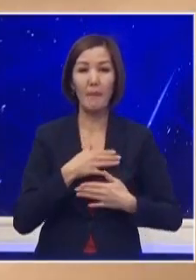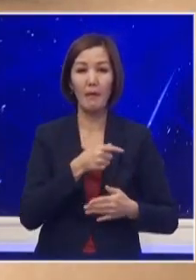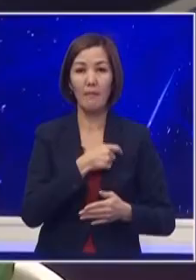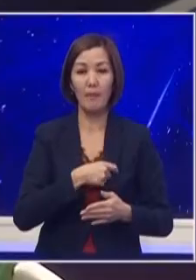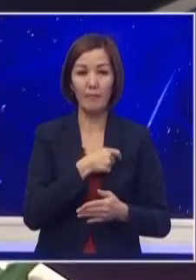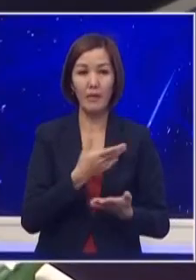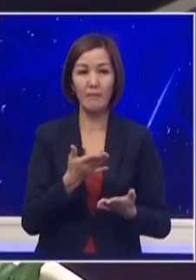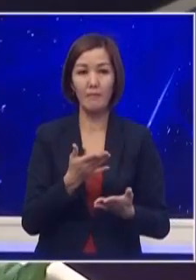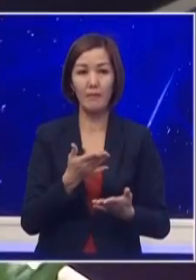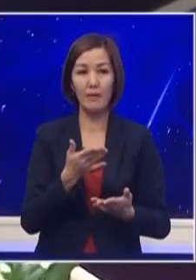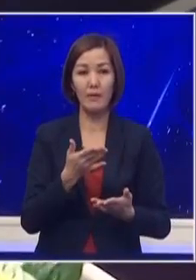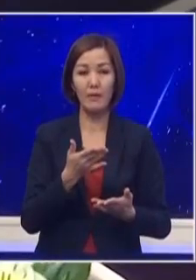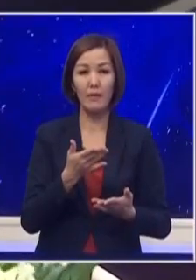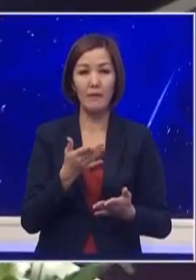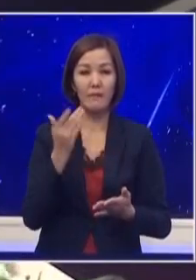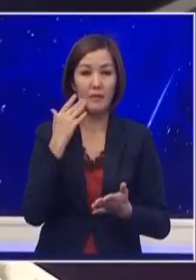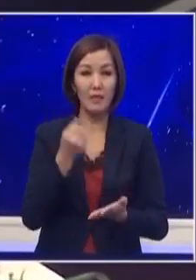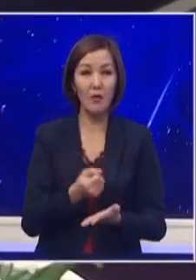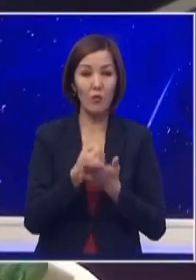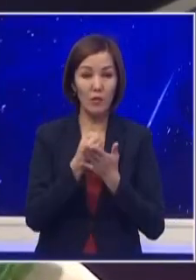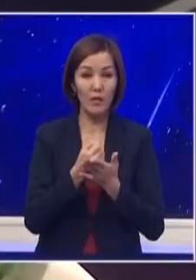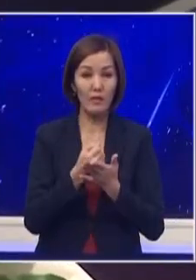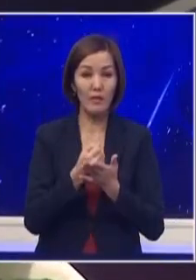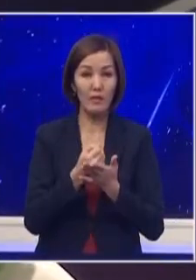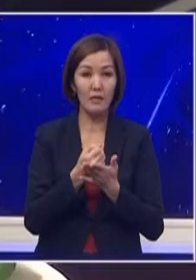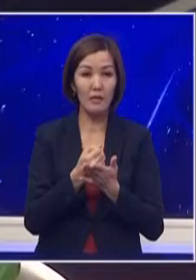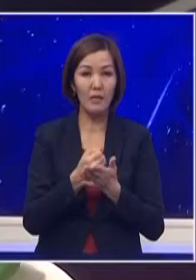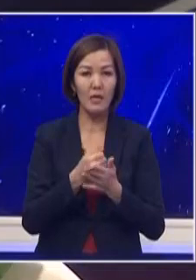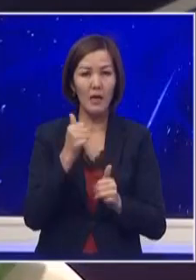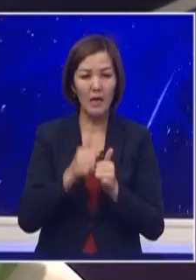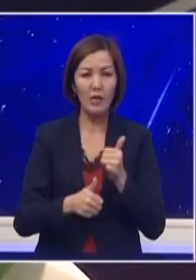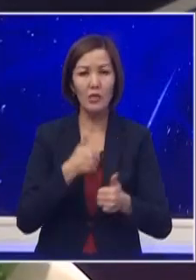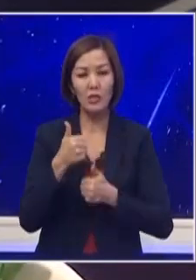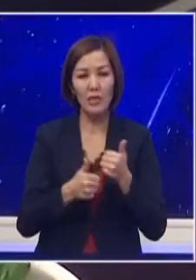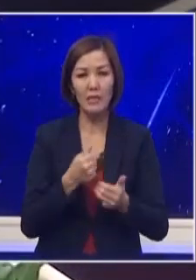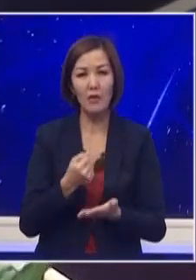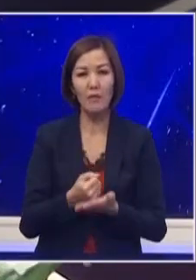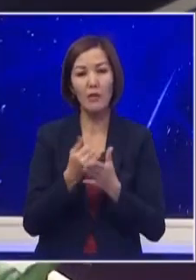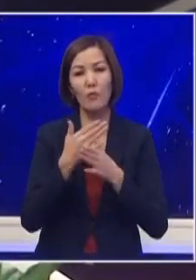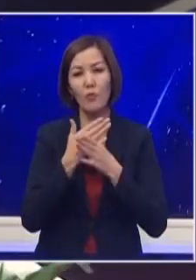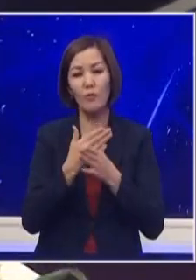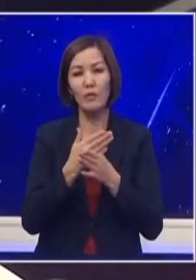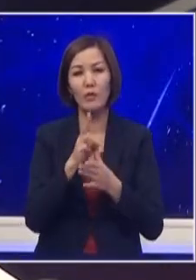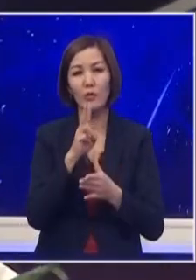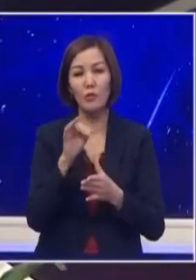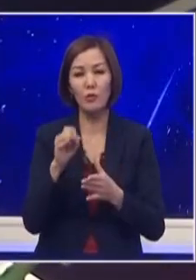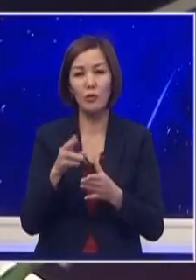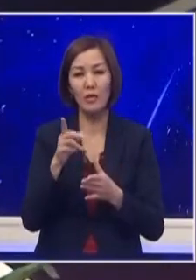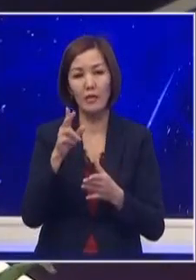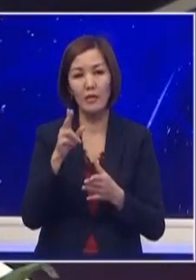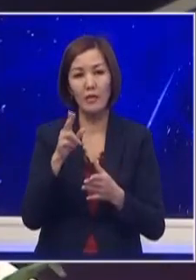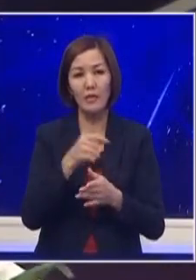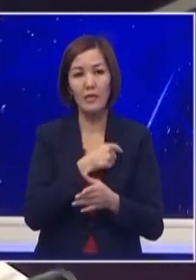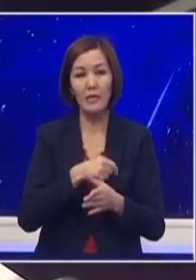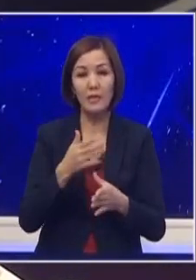Нұрсұлтан Орынбасаров ағайым, мені әрдайым қолдап жүрді, әр жарыстарға барған кезде қолдауын көрсетіп, осы Нұрсұлтан ағайым арқасында осындай дәрежеге